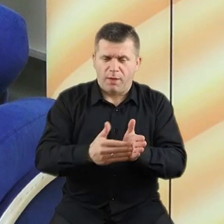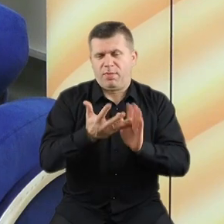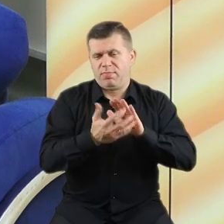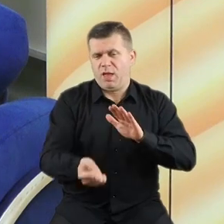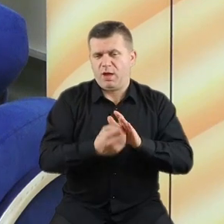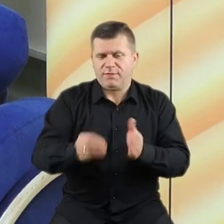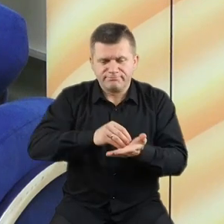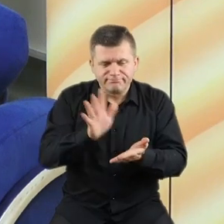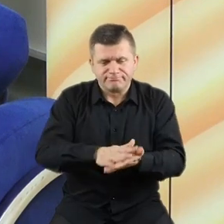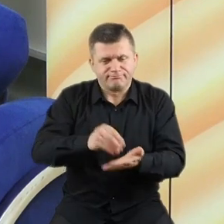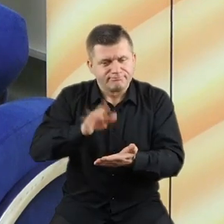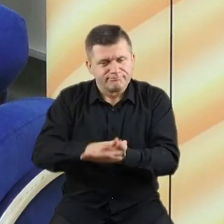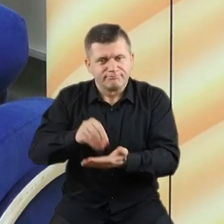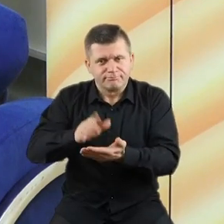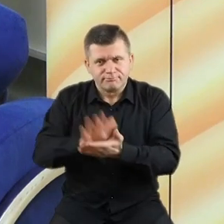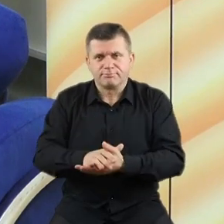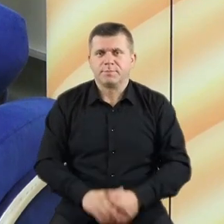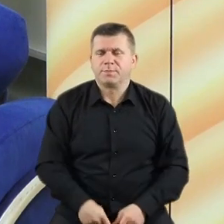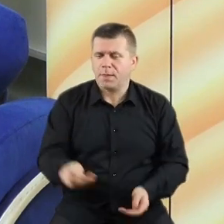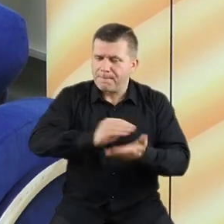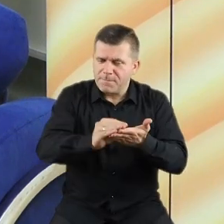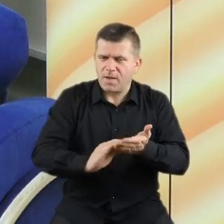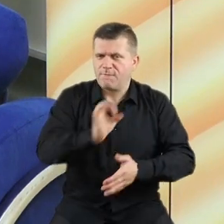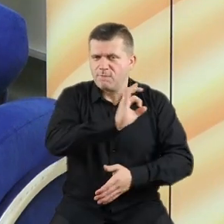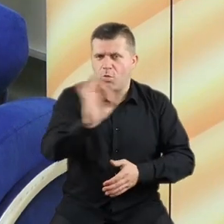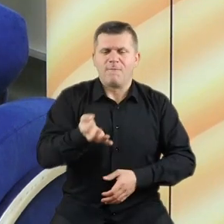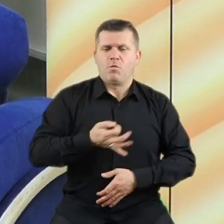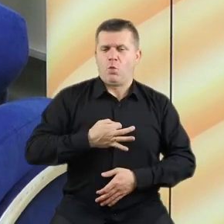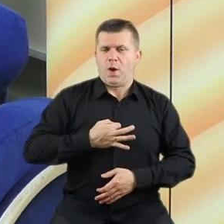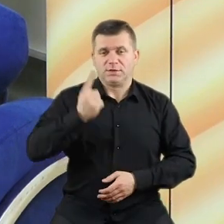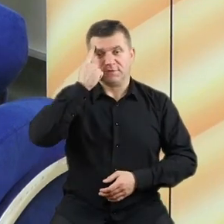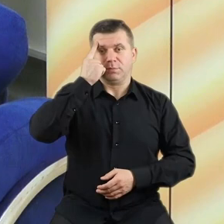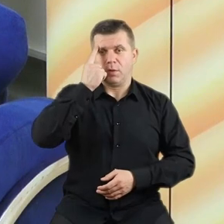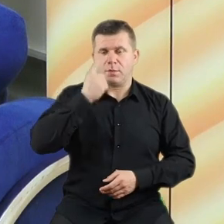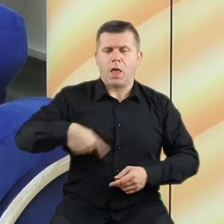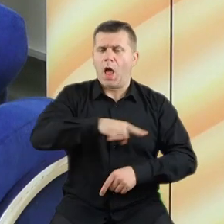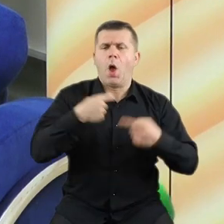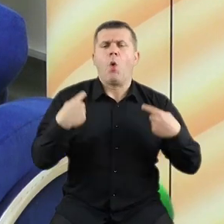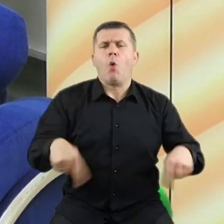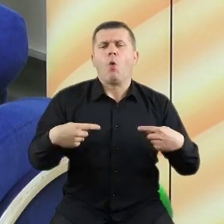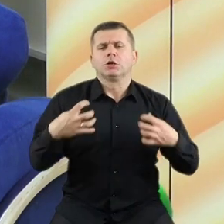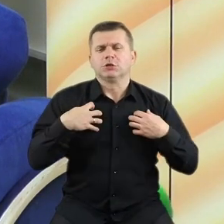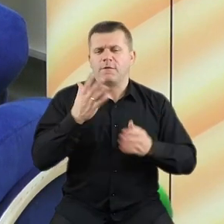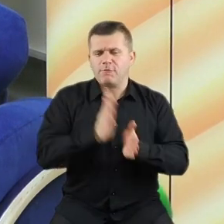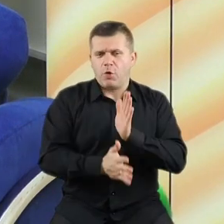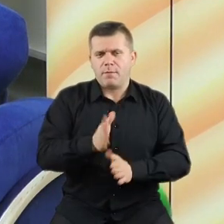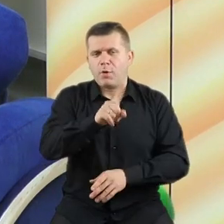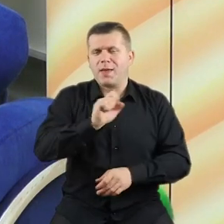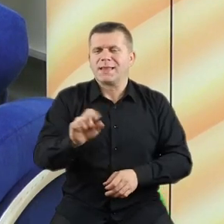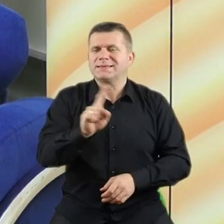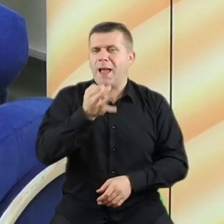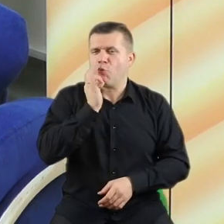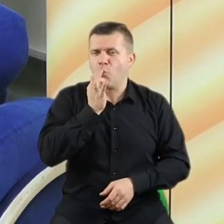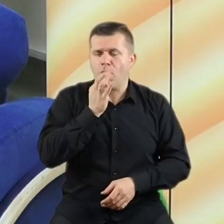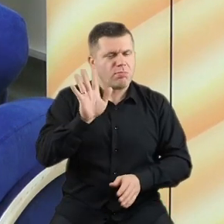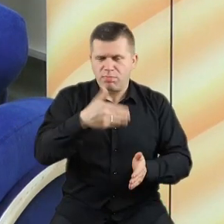nagrywać, proszę notować, ale proszę też nie być leniuszkiem i pisać swoje własne wspomnienia, bo to, że nie przeżyliście na przykład wojny, bo jesteście za